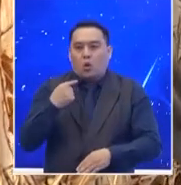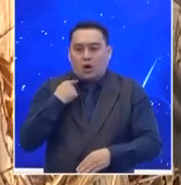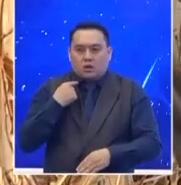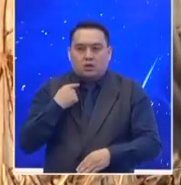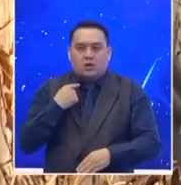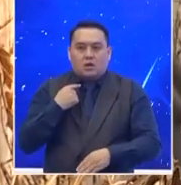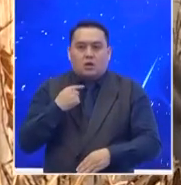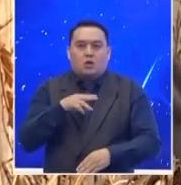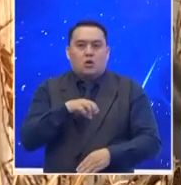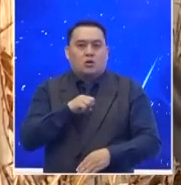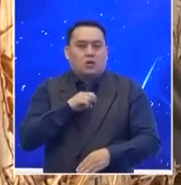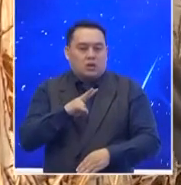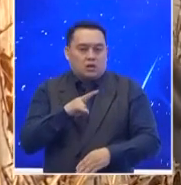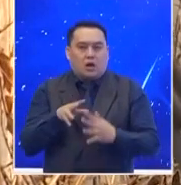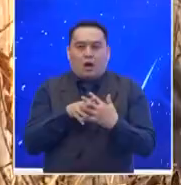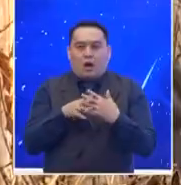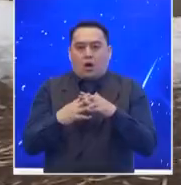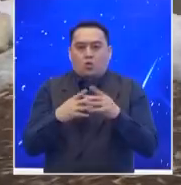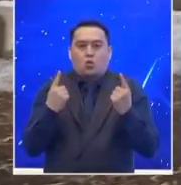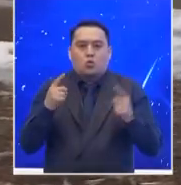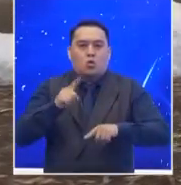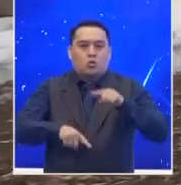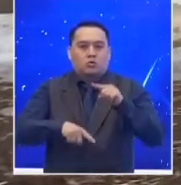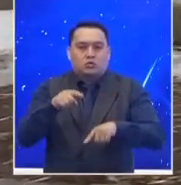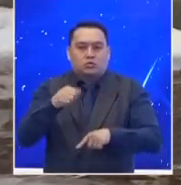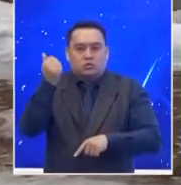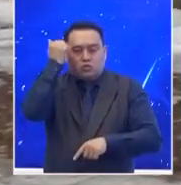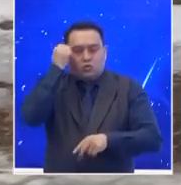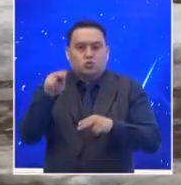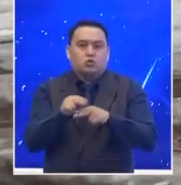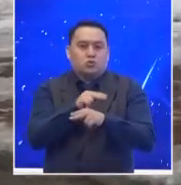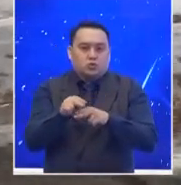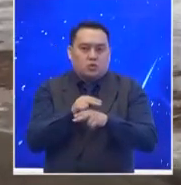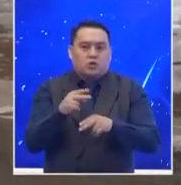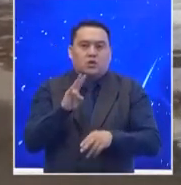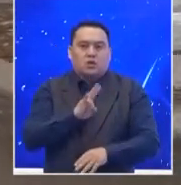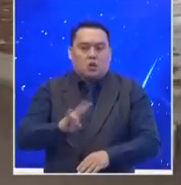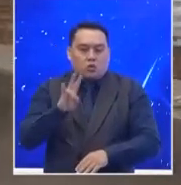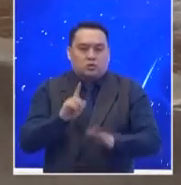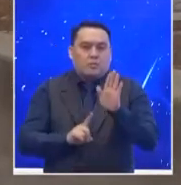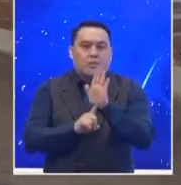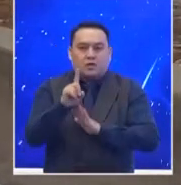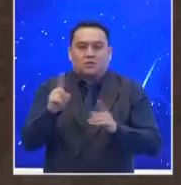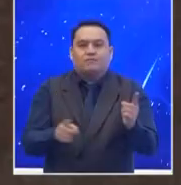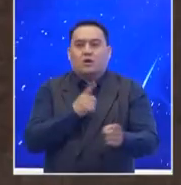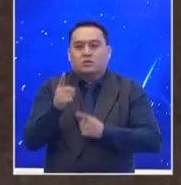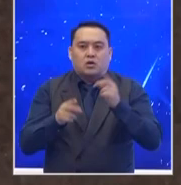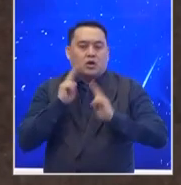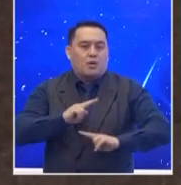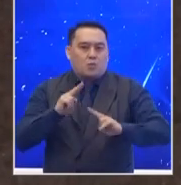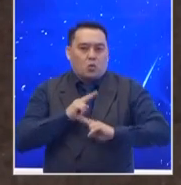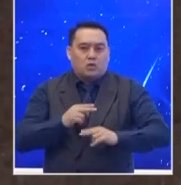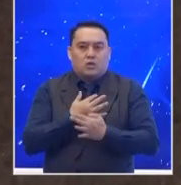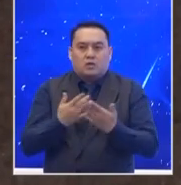қарасты Өтенай және Еркін ауылындағы Ұлы Отан соғысына арналған обелескіні жөндеу жұмыстары наурызда басталмақ. Қайта қалпына келтіру жұмыстары